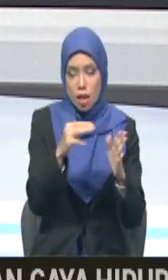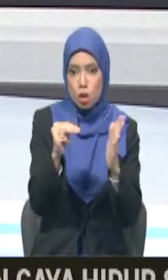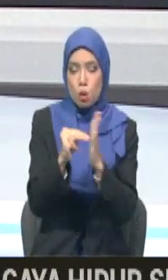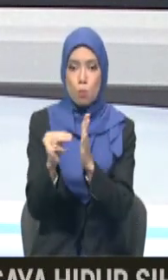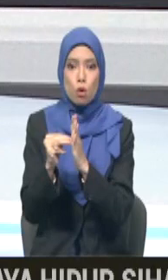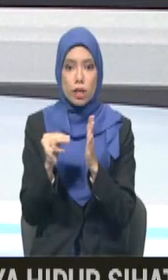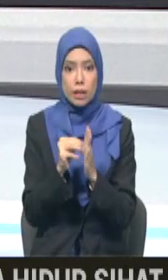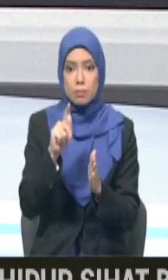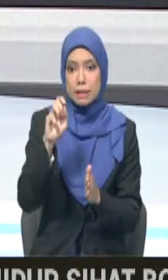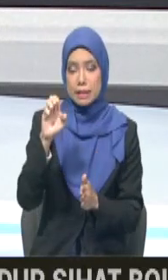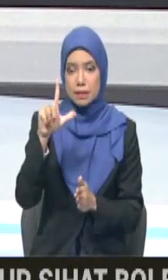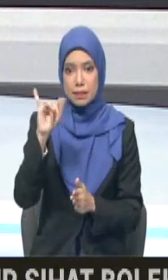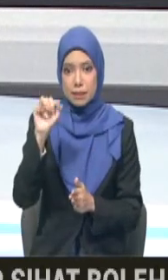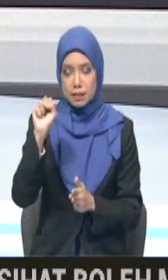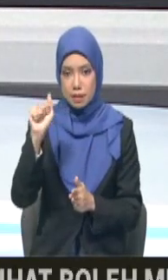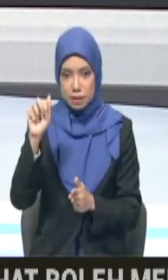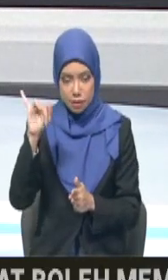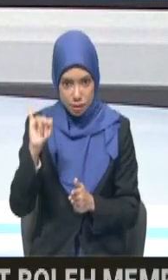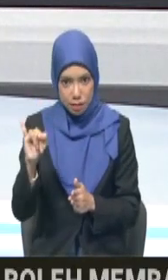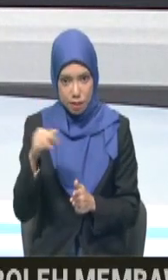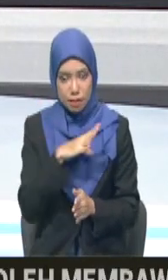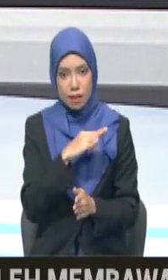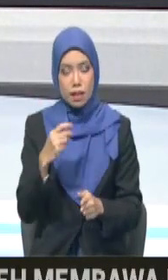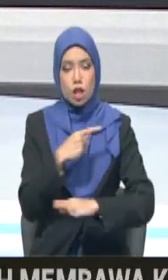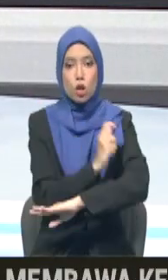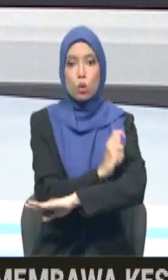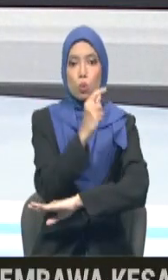dan Majlis perundingan Kampung Danau daerah